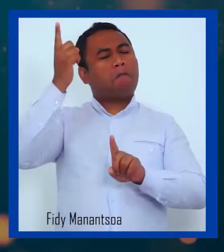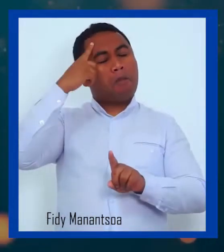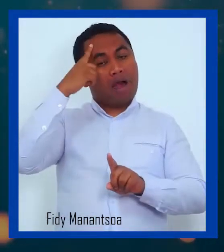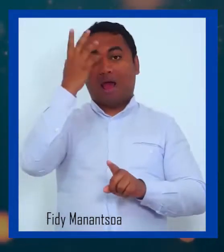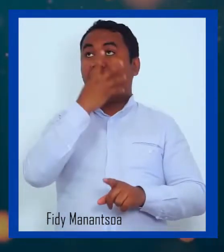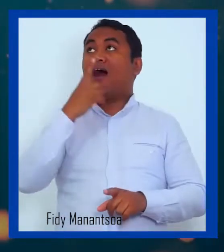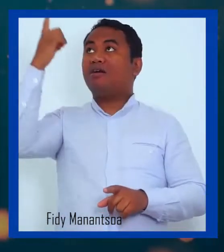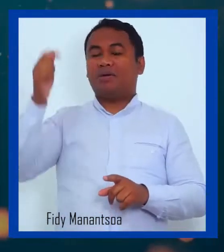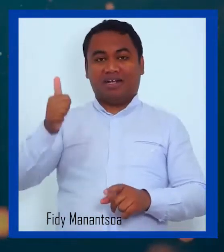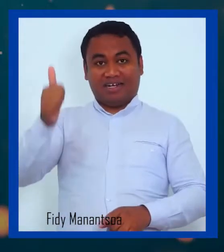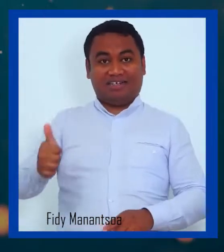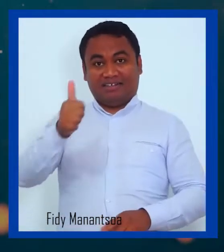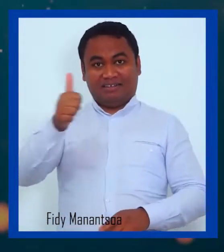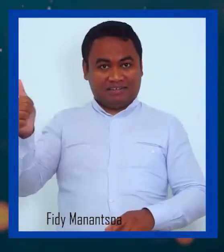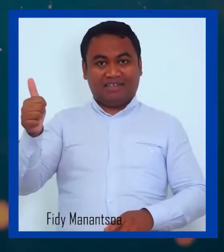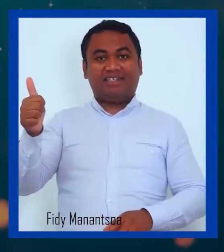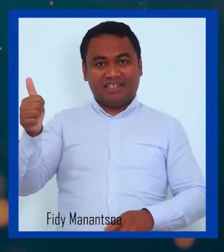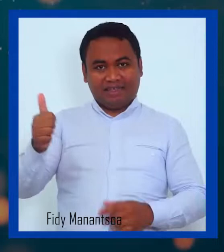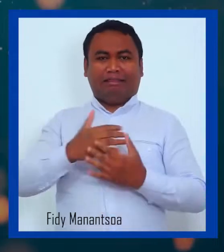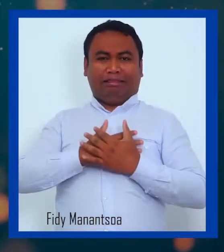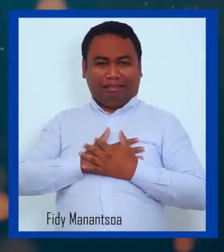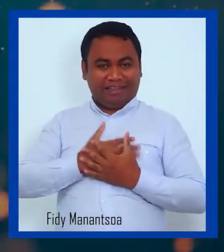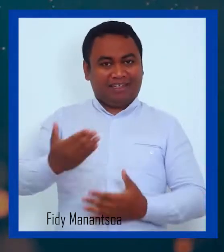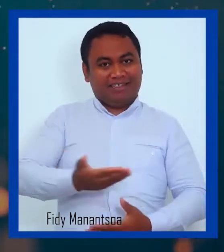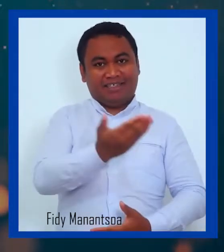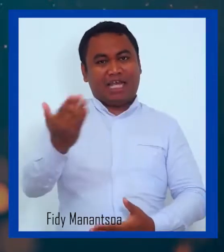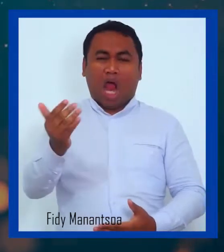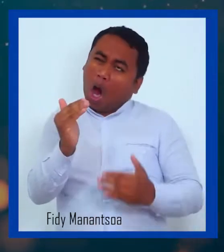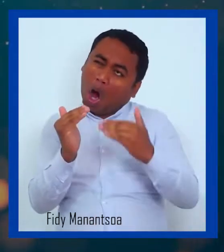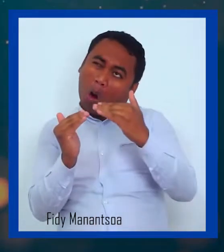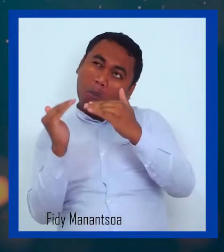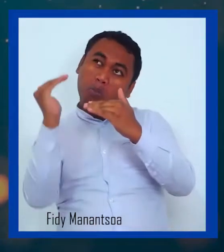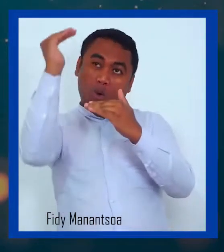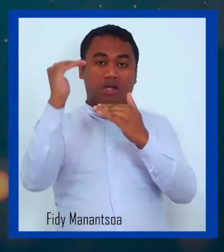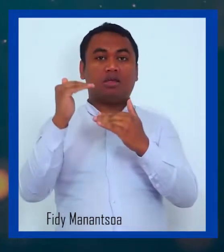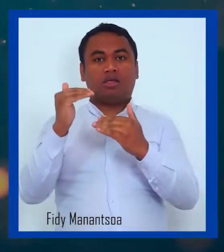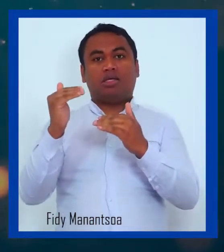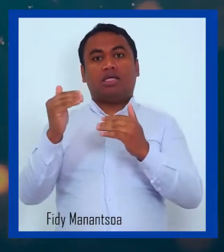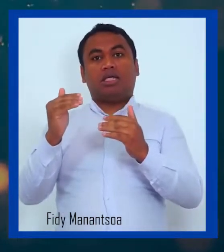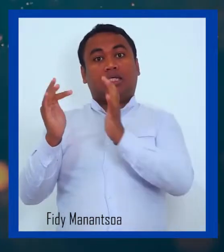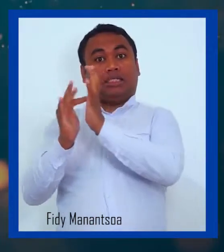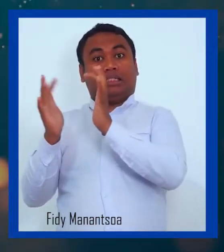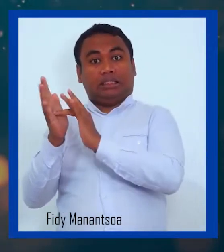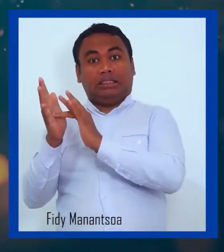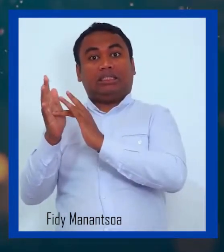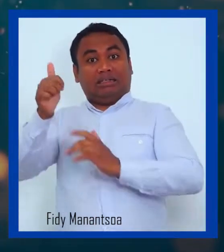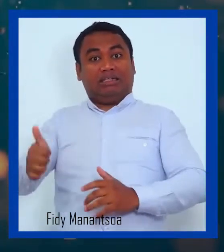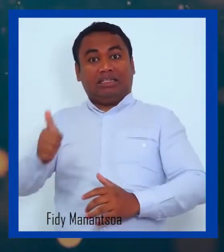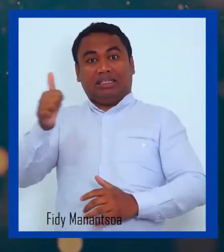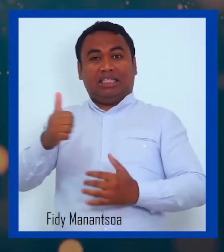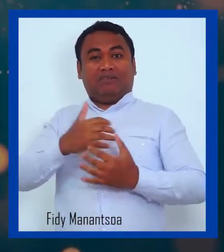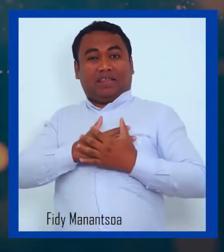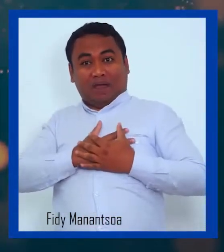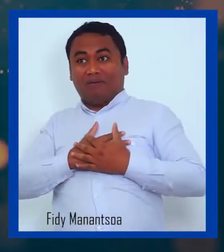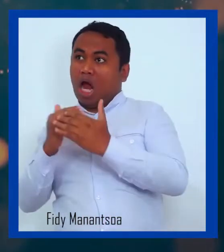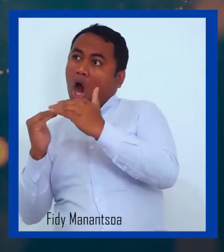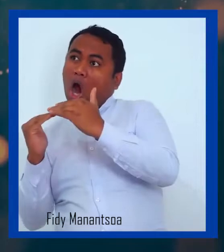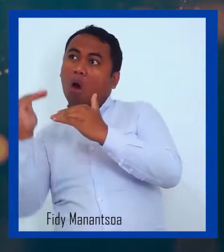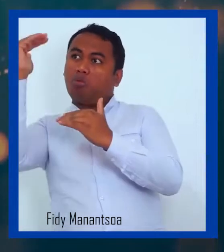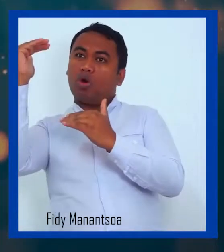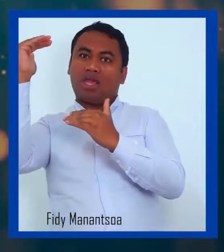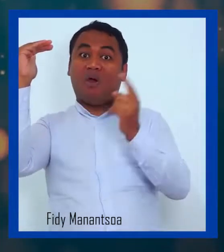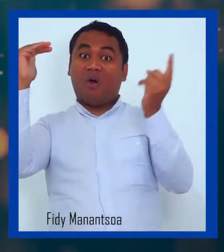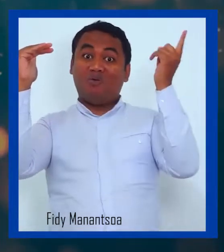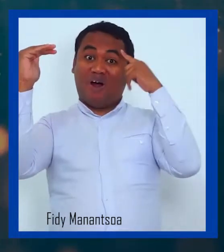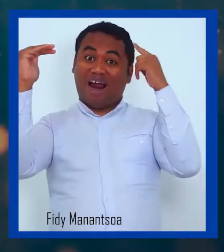mahalala ny fitiavan'i Kristy izay mihoatra noho ny fahalalana. Sarobidy ry havana io fitiavan'i Kristy io. Ary zany aloha dia te